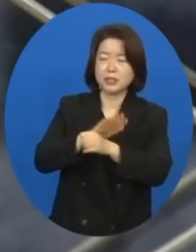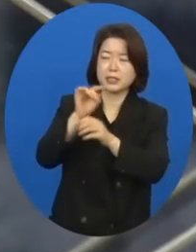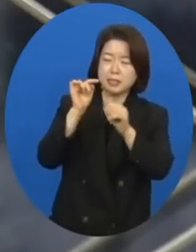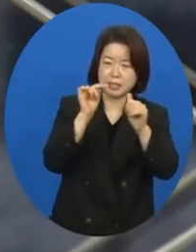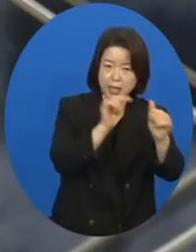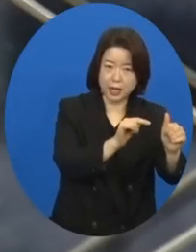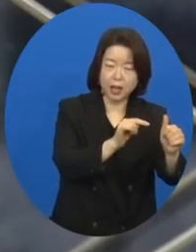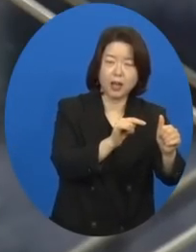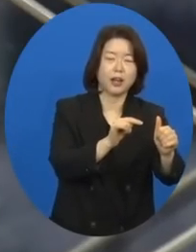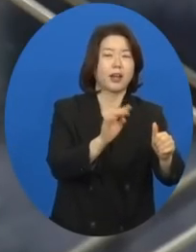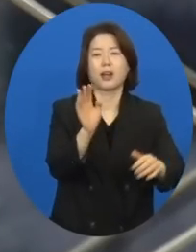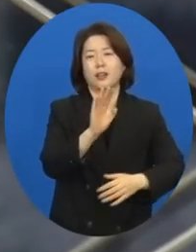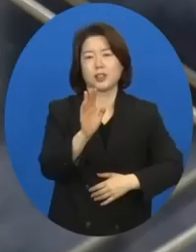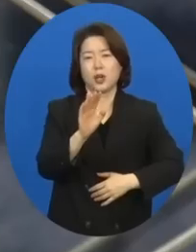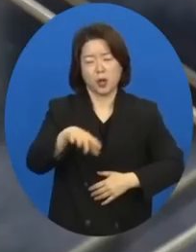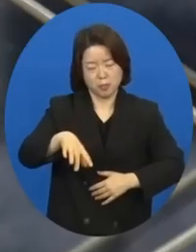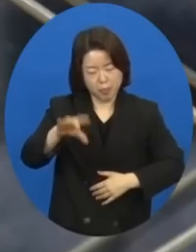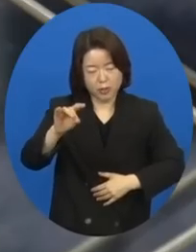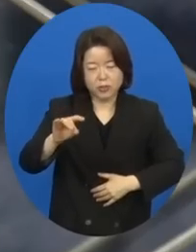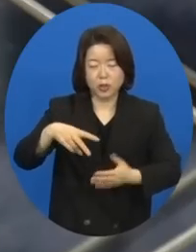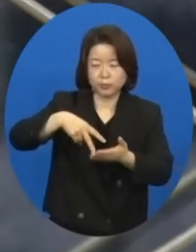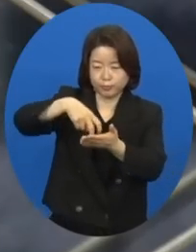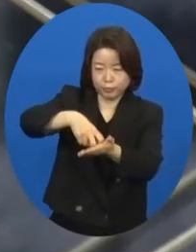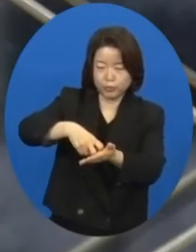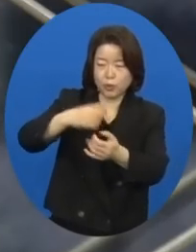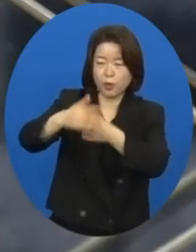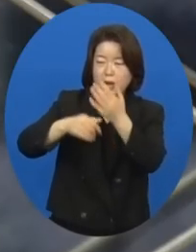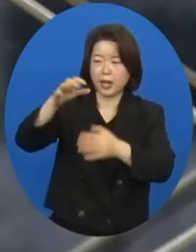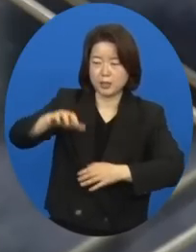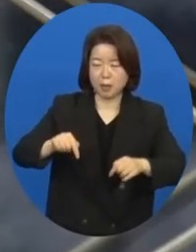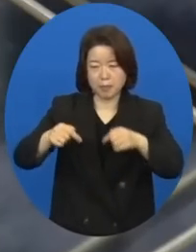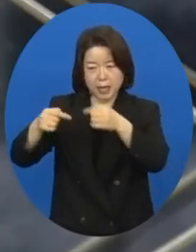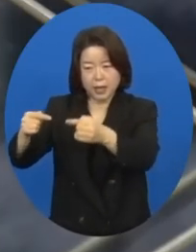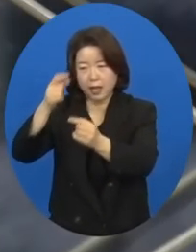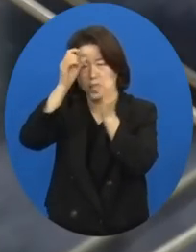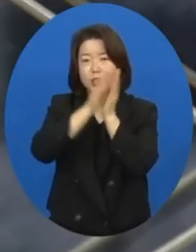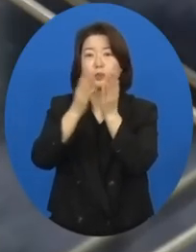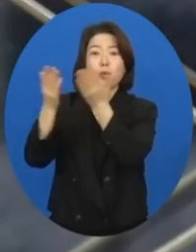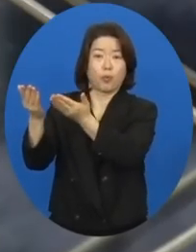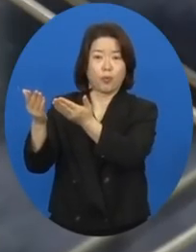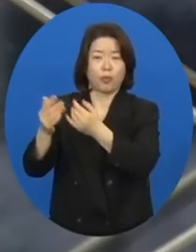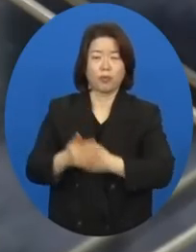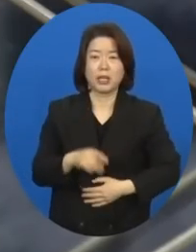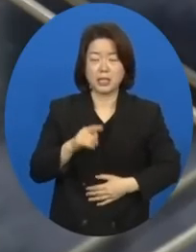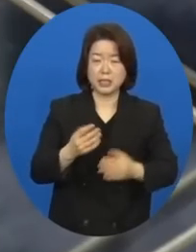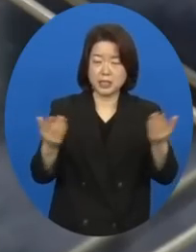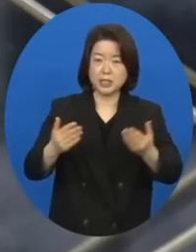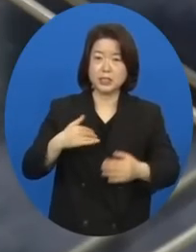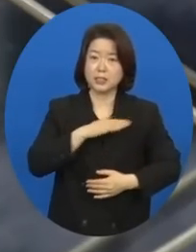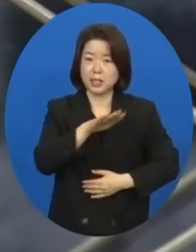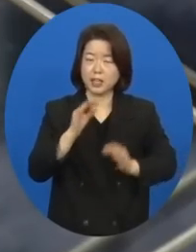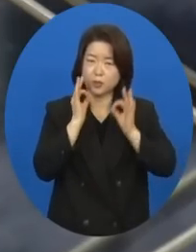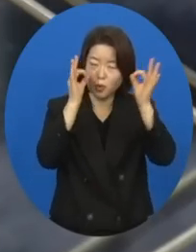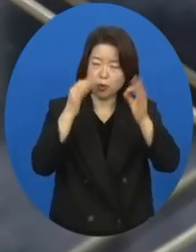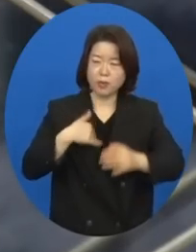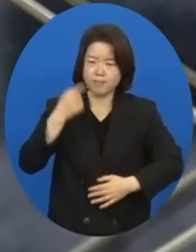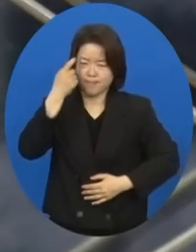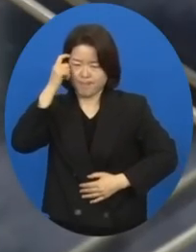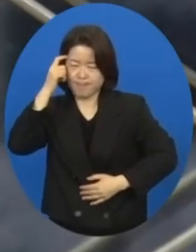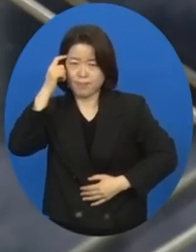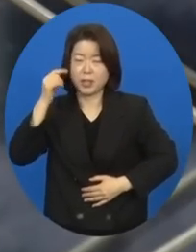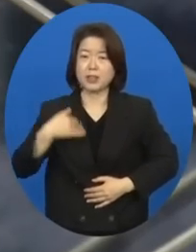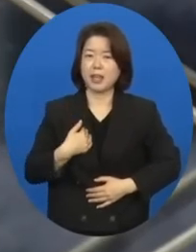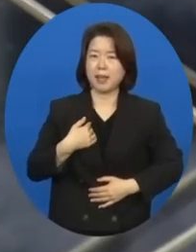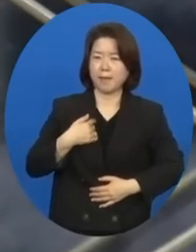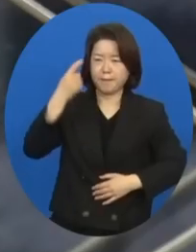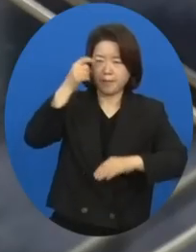것이 아니라 무릎 꿇고 하나님 앞에 나아가 기도했습니다. 여러분, 이 일은 우리의 노력과 우리의 의지와 뜻으로